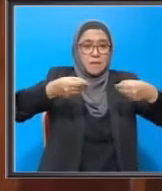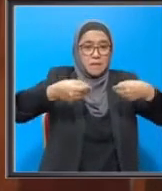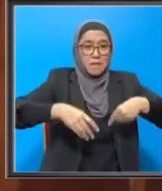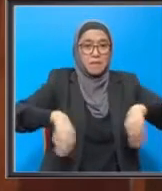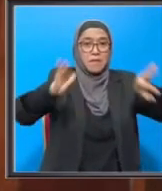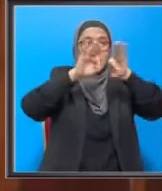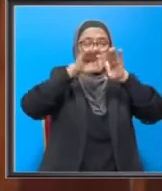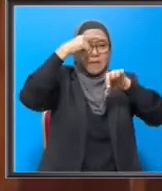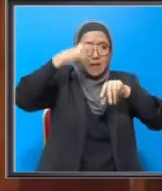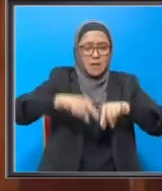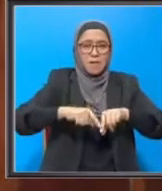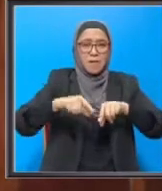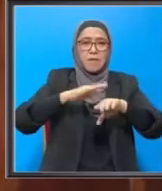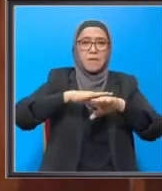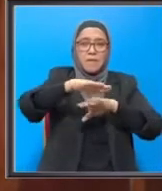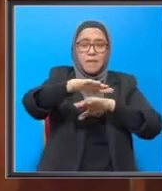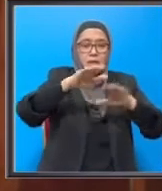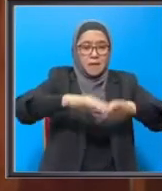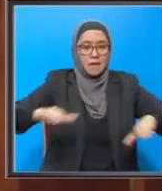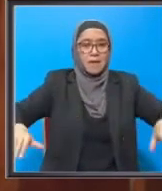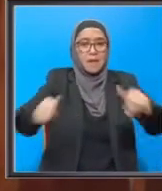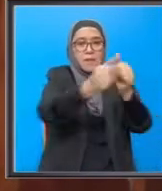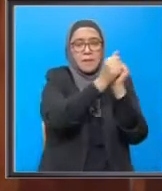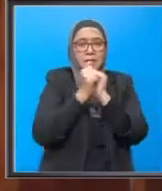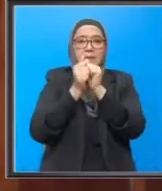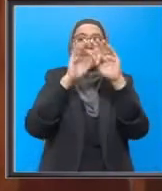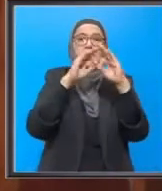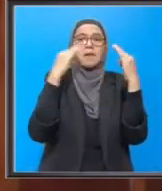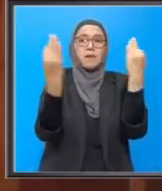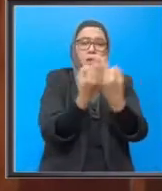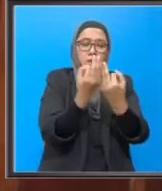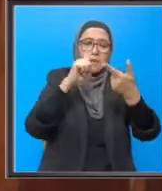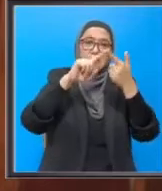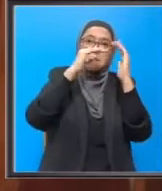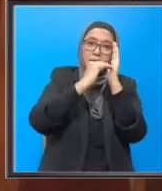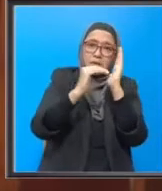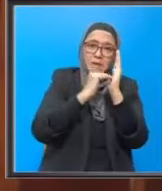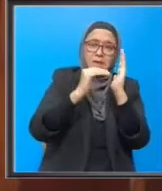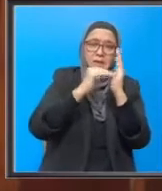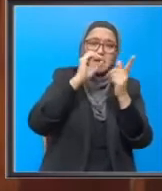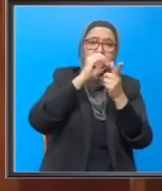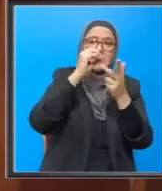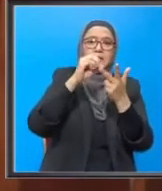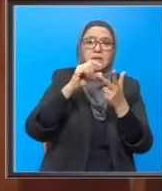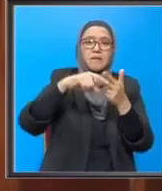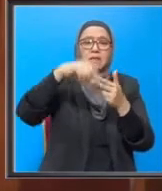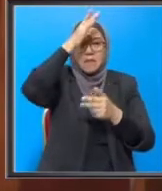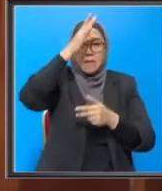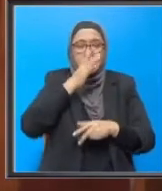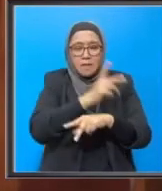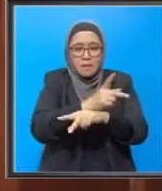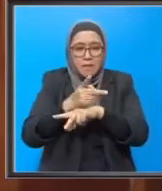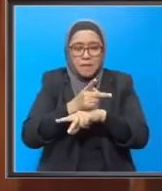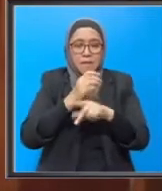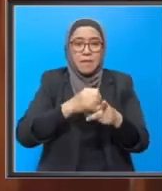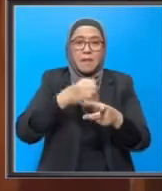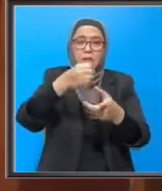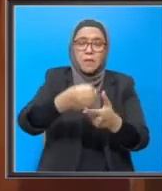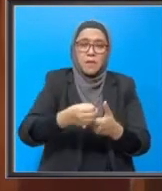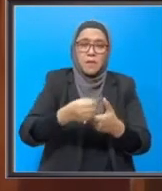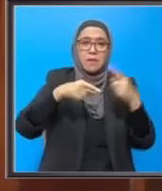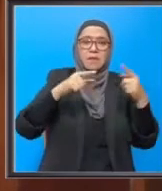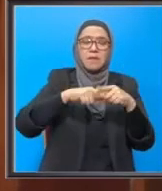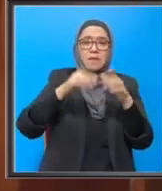untuk menempatkan kanak-kanak buat semua keluarga saudara terdekat ataupun Ibu Papua ph atau orang yang layak